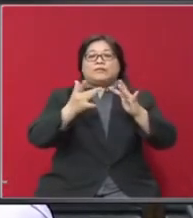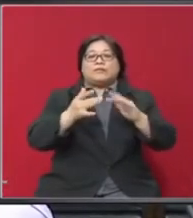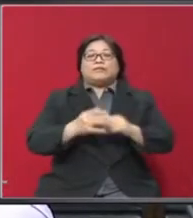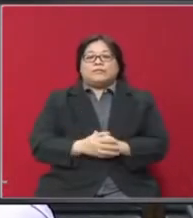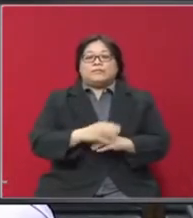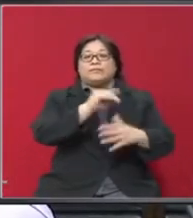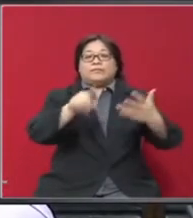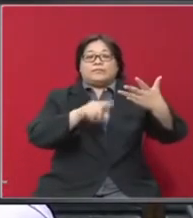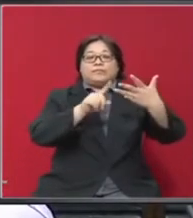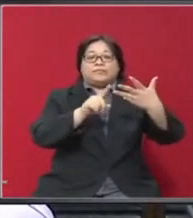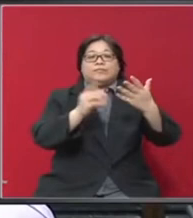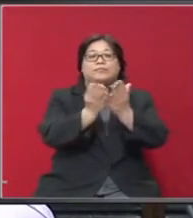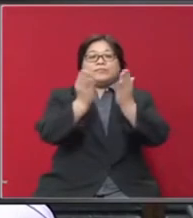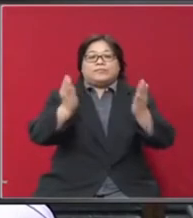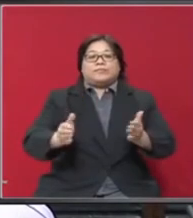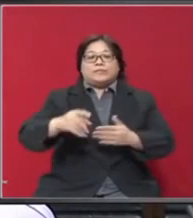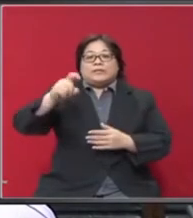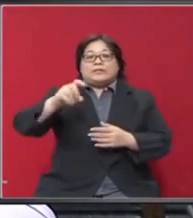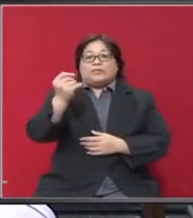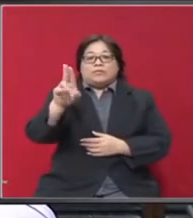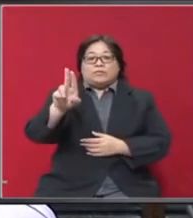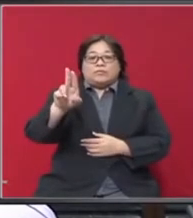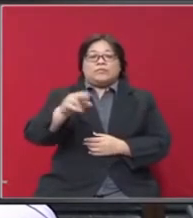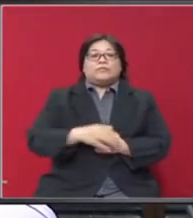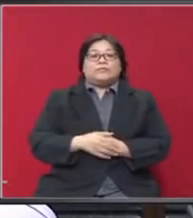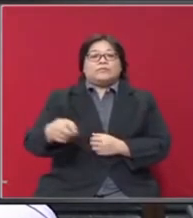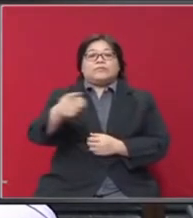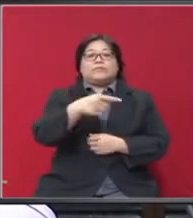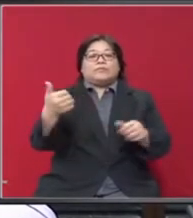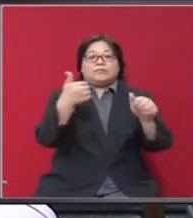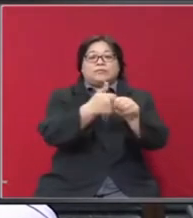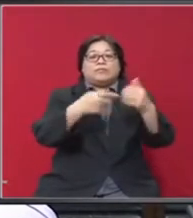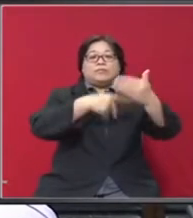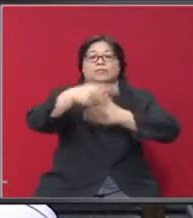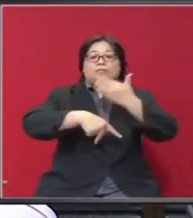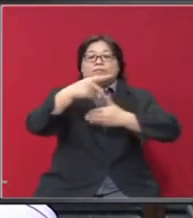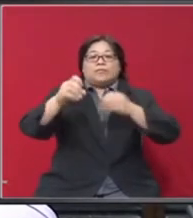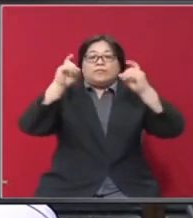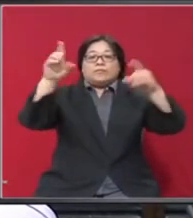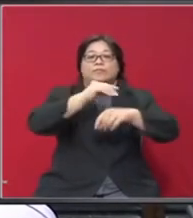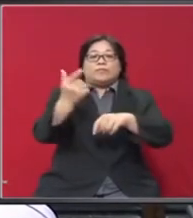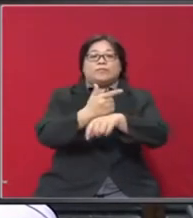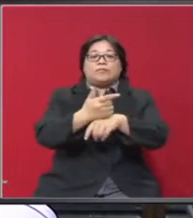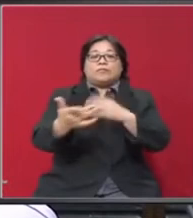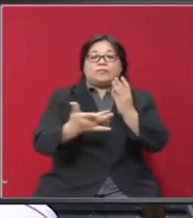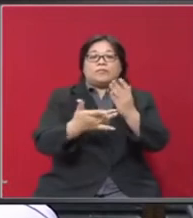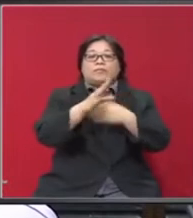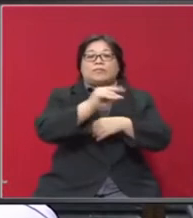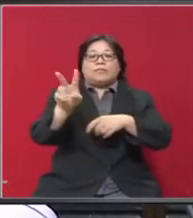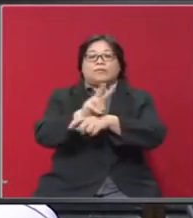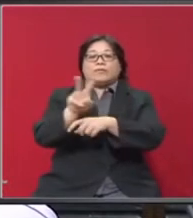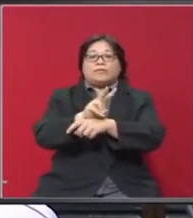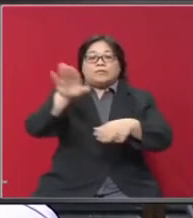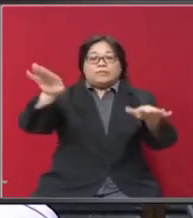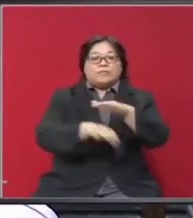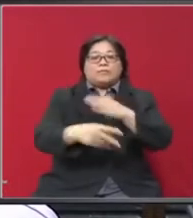dan yang keempat Plaza berkeperluan khas yang mengikuti program pendidikan dan latihan teknik edan bocah channel di